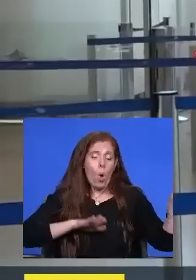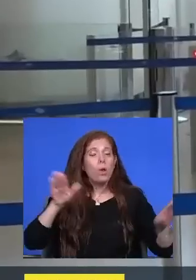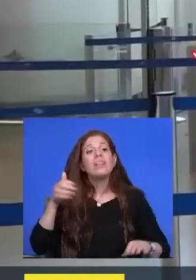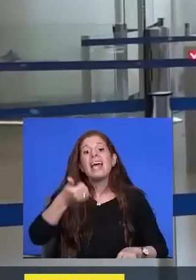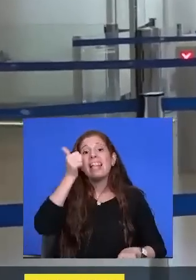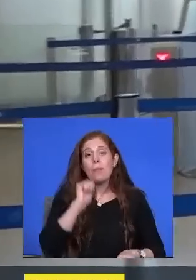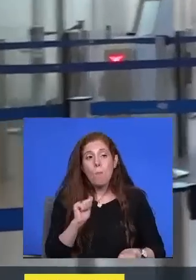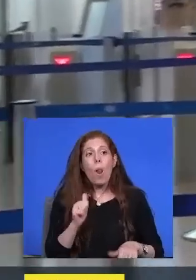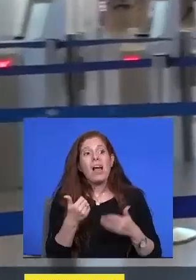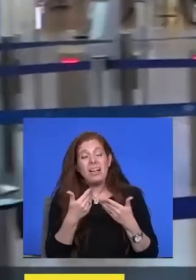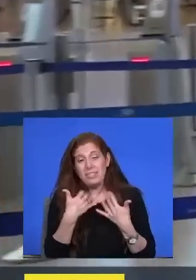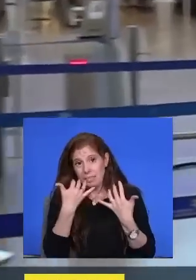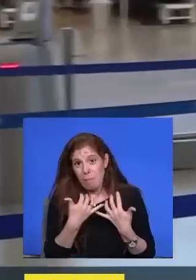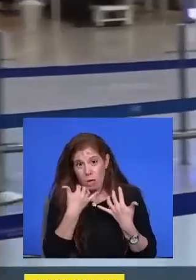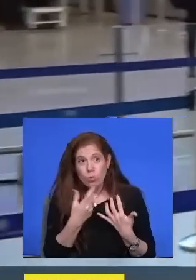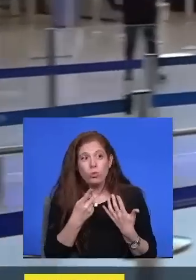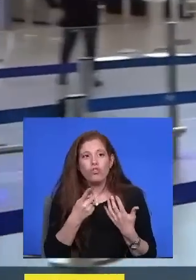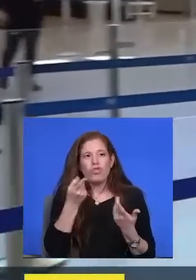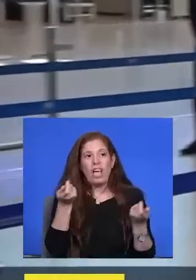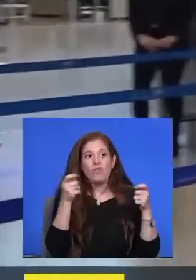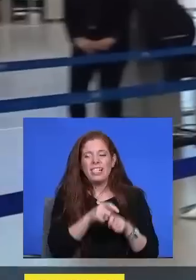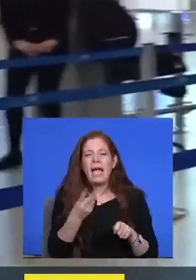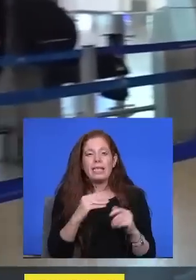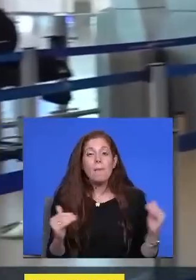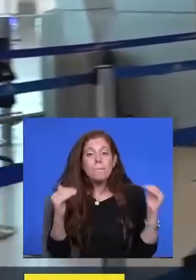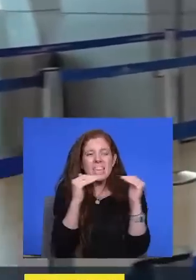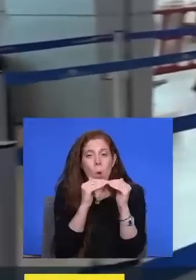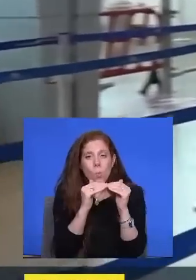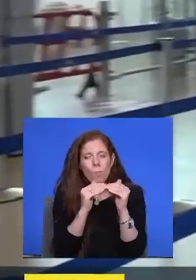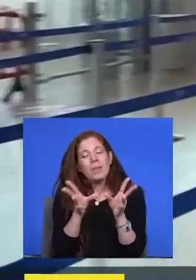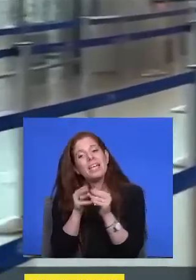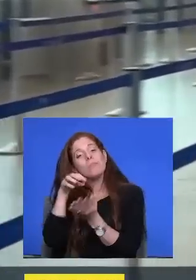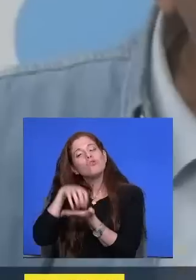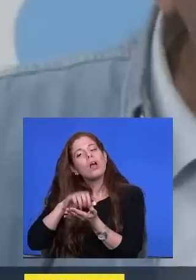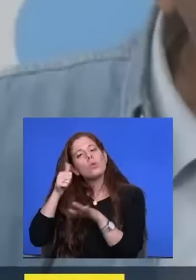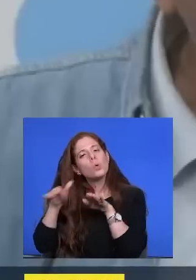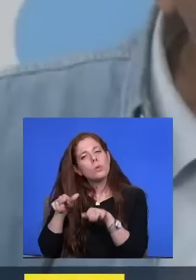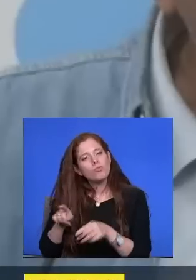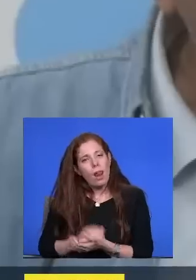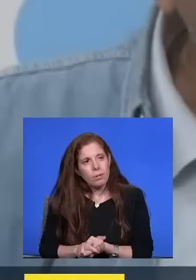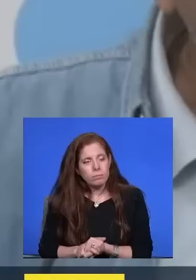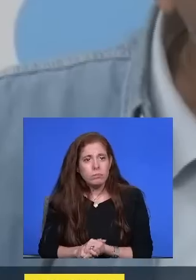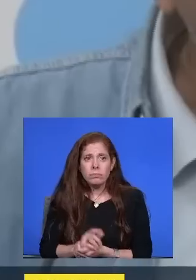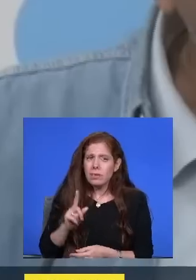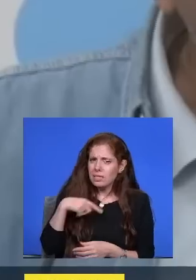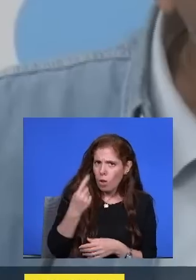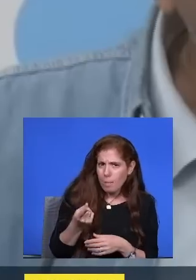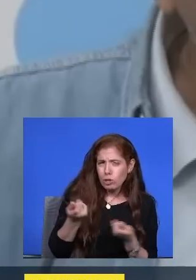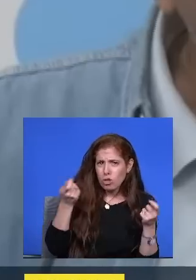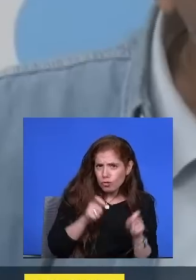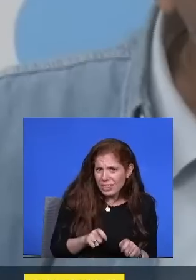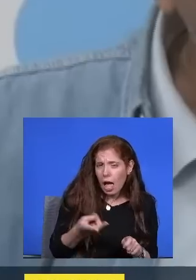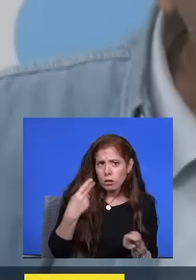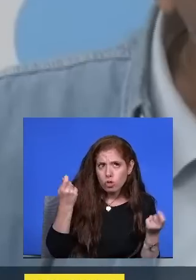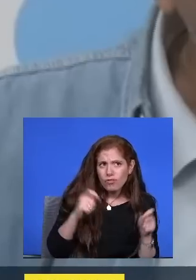שהשביתה הכללית במשק נעשתה בתיאום אדוק וקרוב עם לשכת ראש הממשלה. אתה בעצם אומר, השביתה הזאת הייתה שביתה